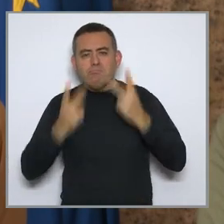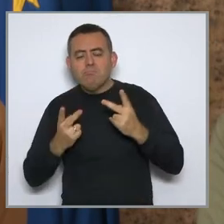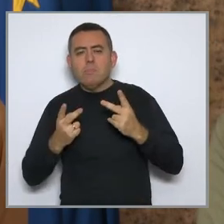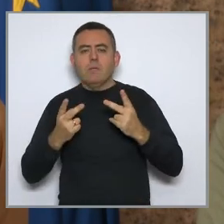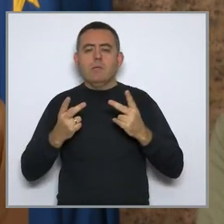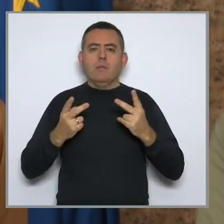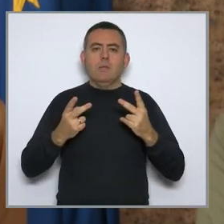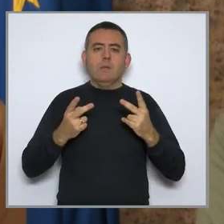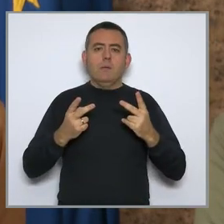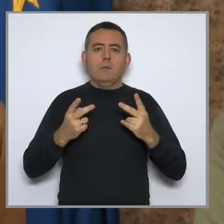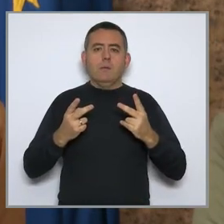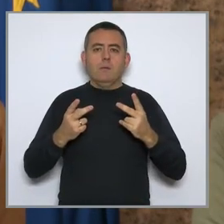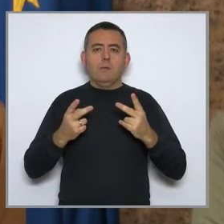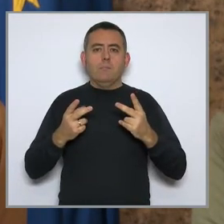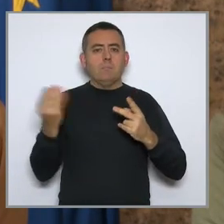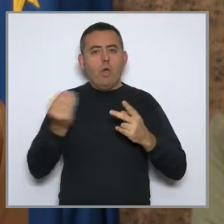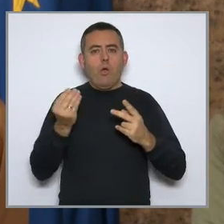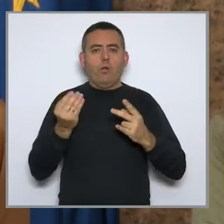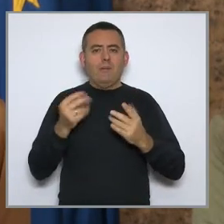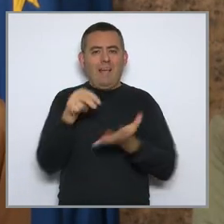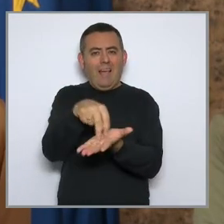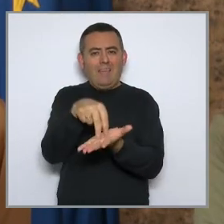Jo crec que l'objectiu és